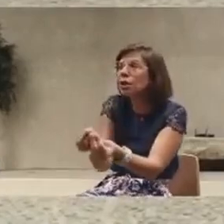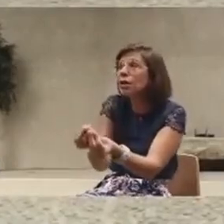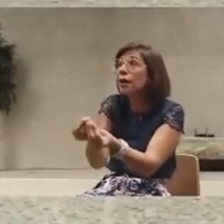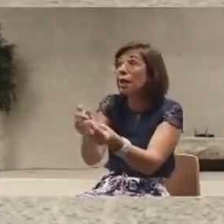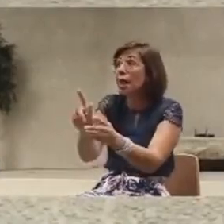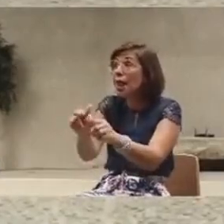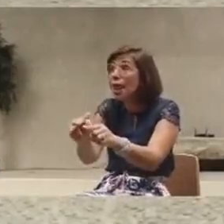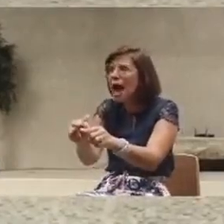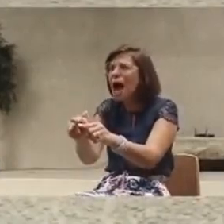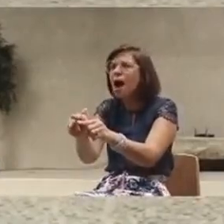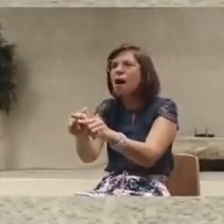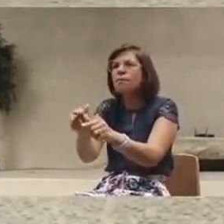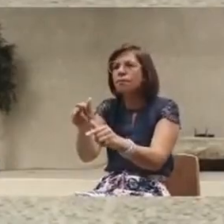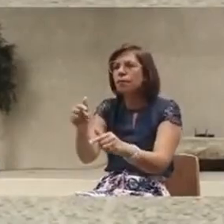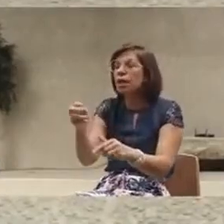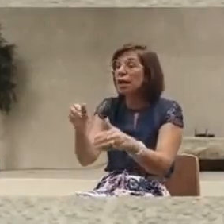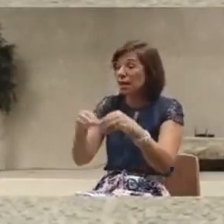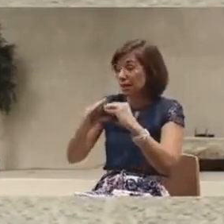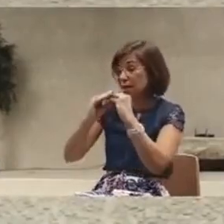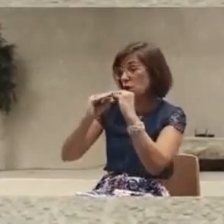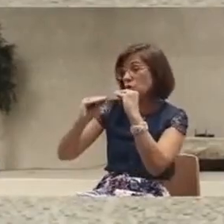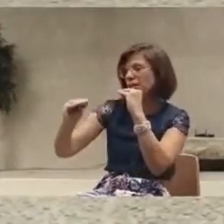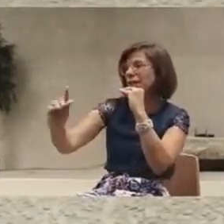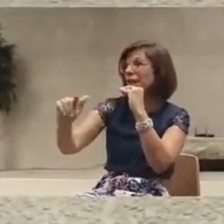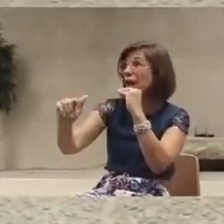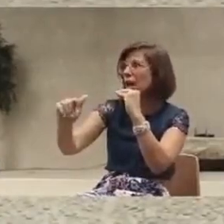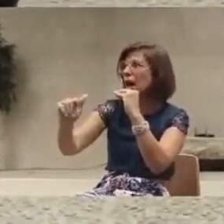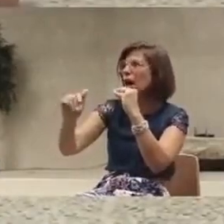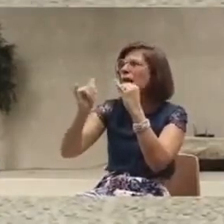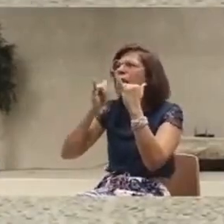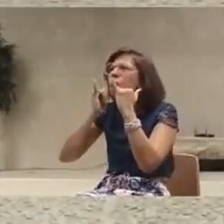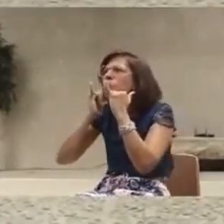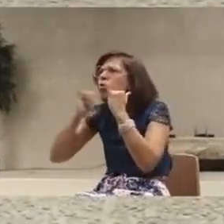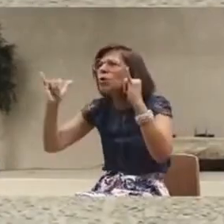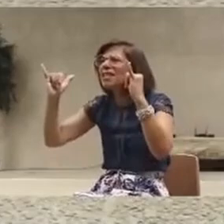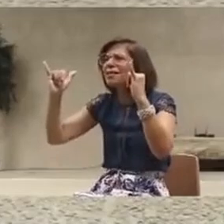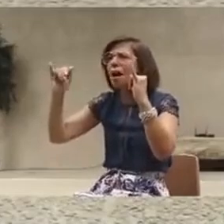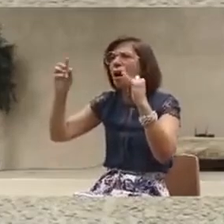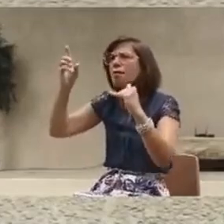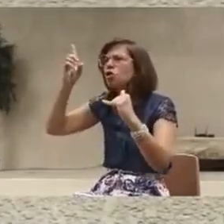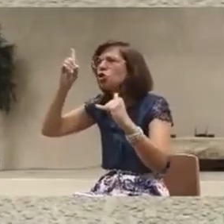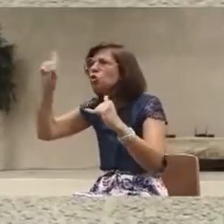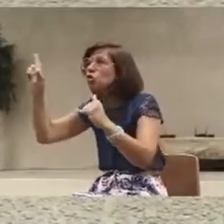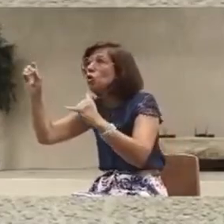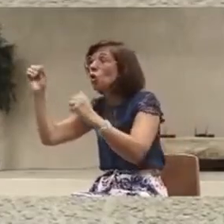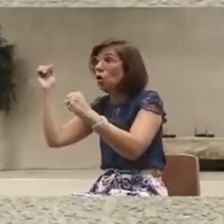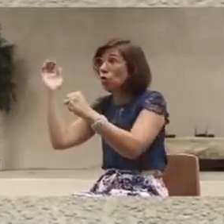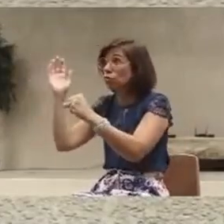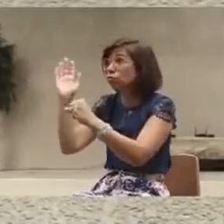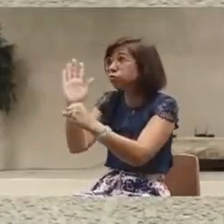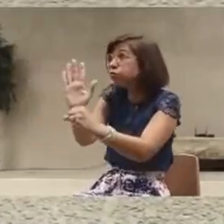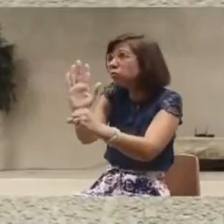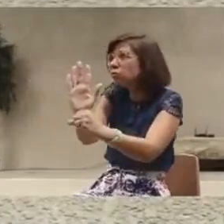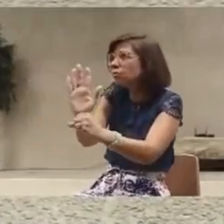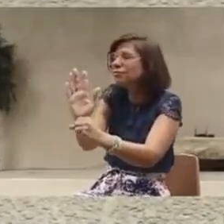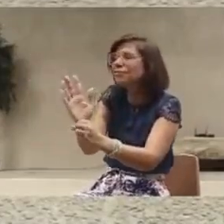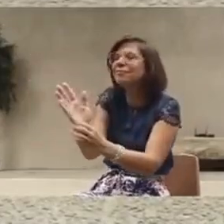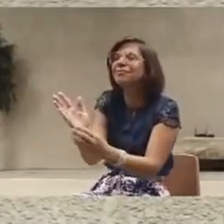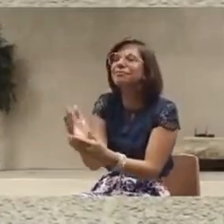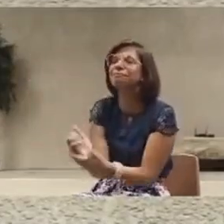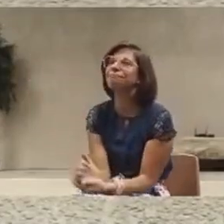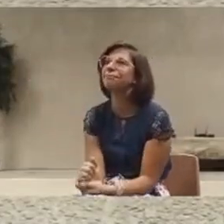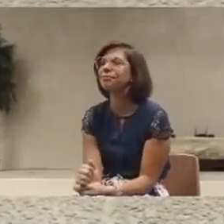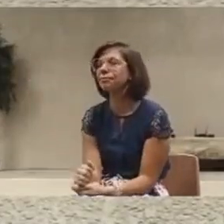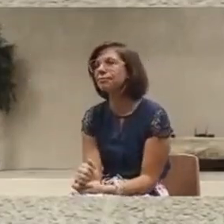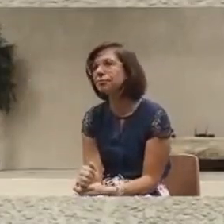Alors c'est l'occasion pour toi de goûter à la puissance de Dieu, à la bonté de Dieu, à toucher du doigt le